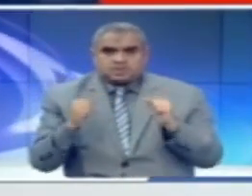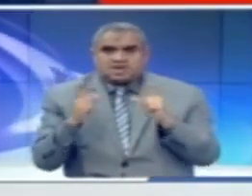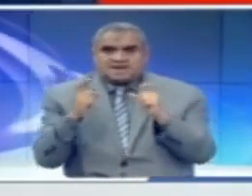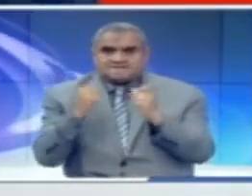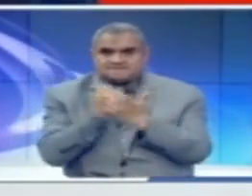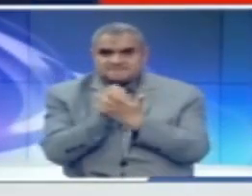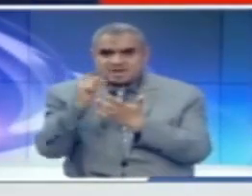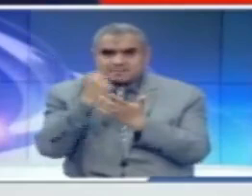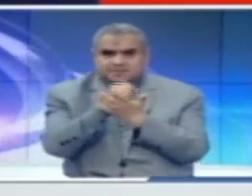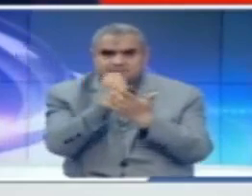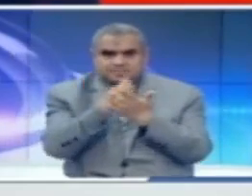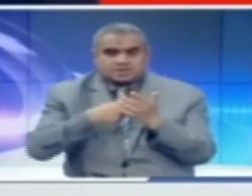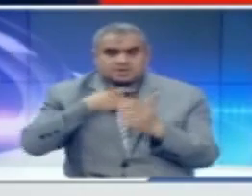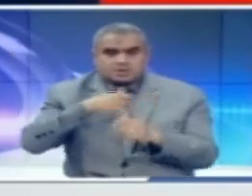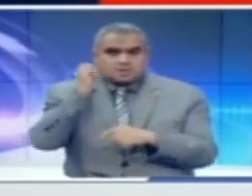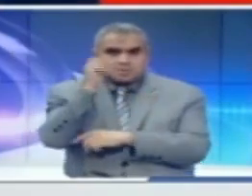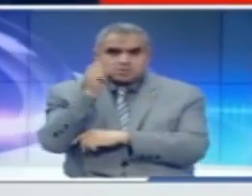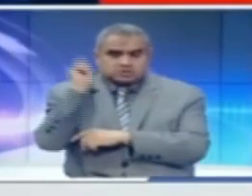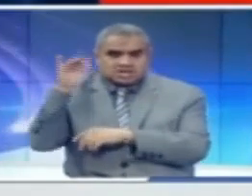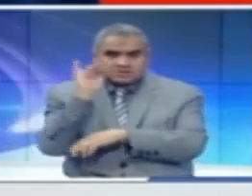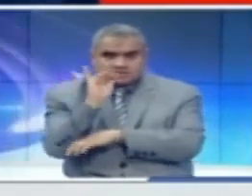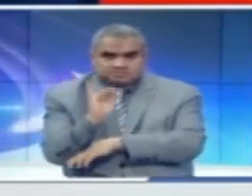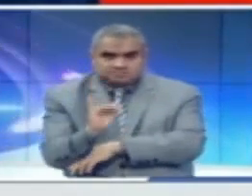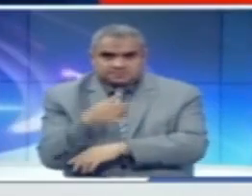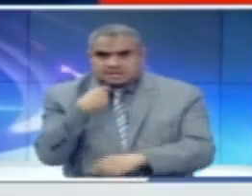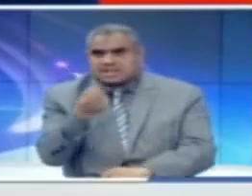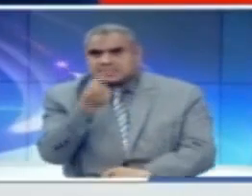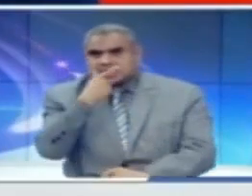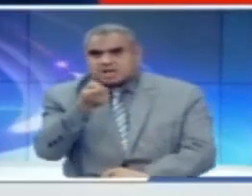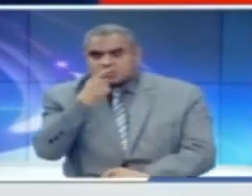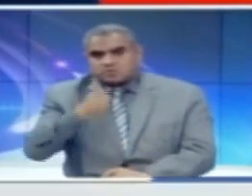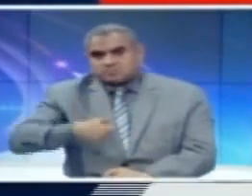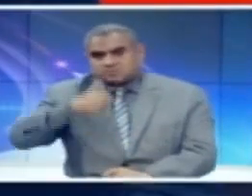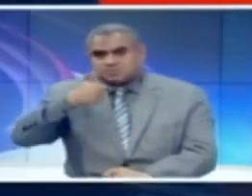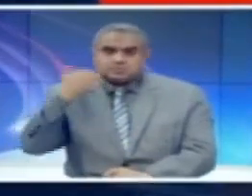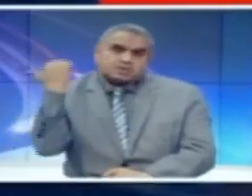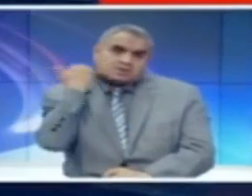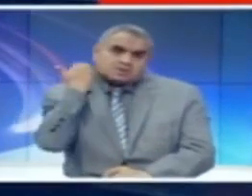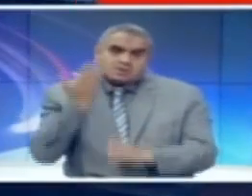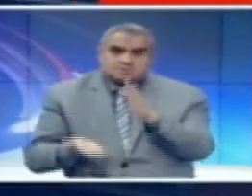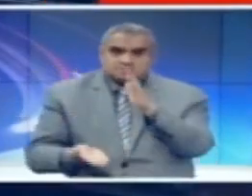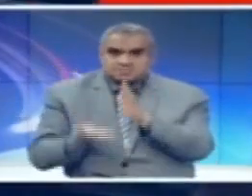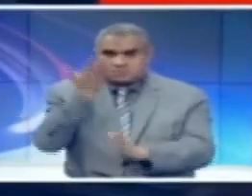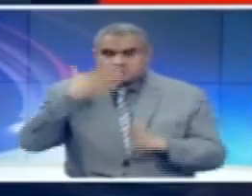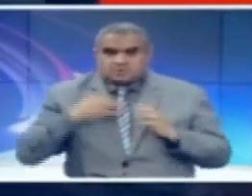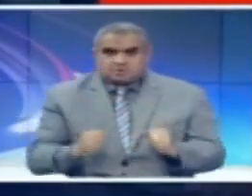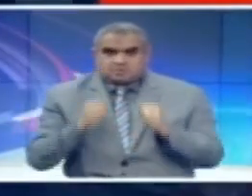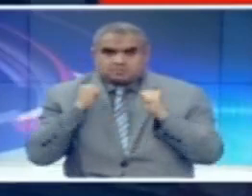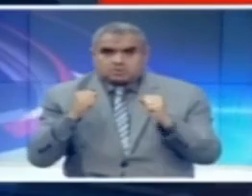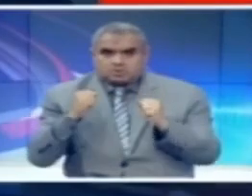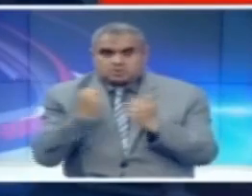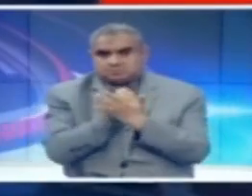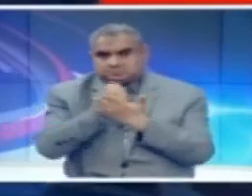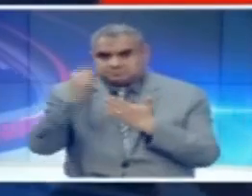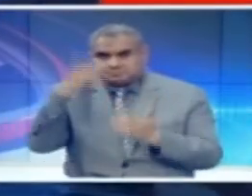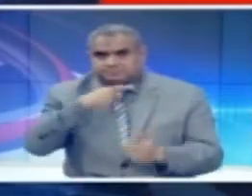من المستشفيات بعد تلقيهم الرعاية الطبية اللازمة وتم شفائهم، ليرتفع إجمالي المتعافين من الفيروس